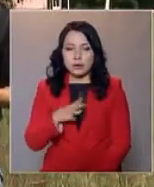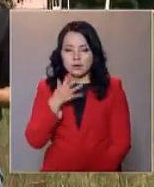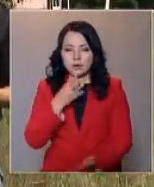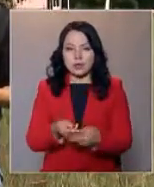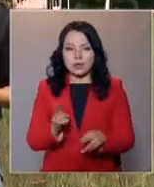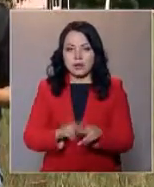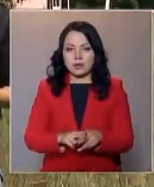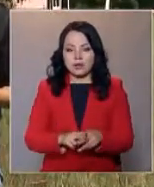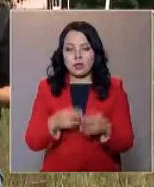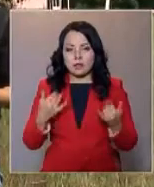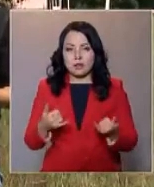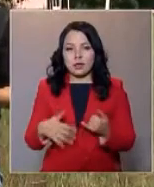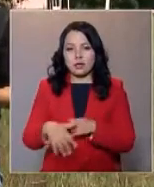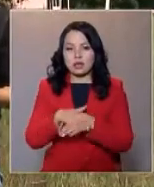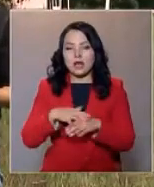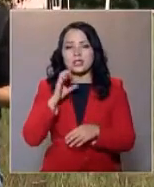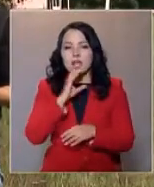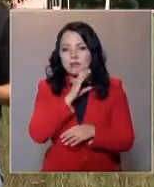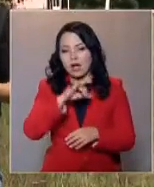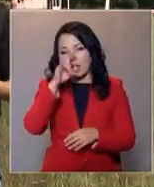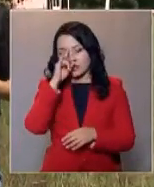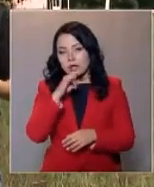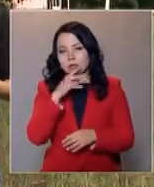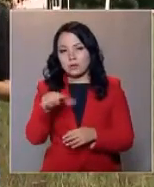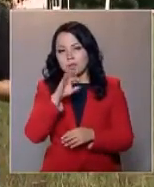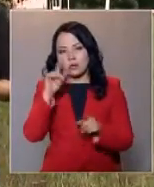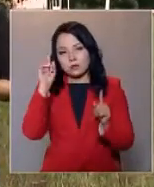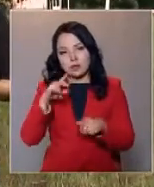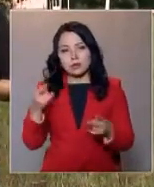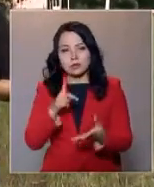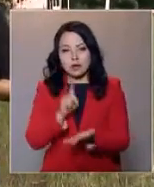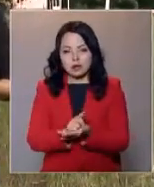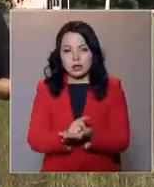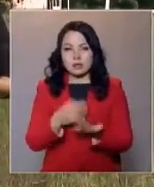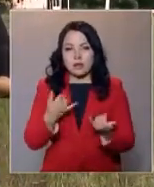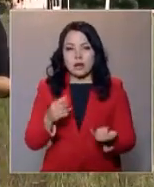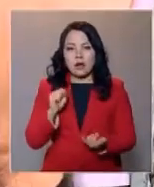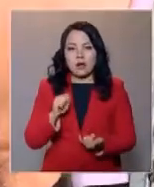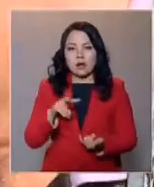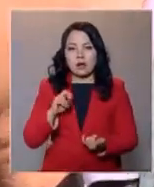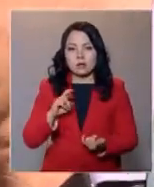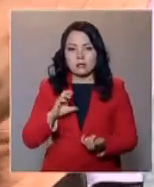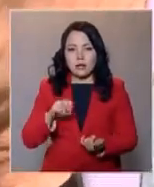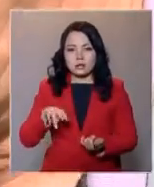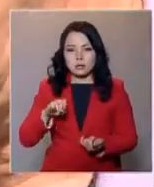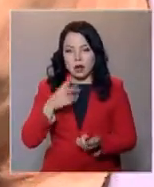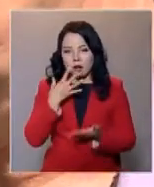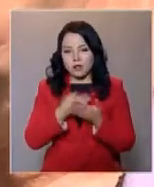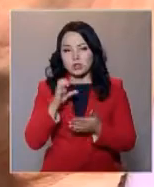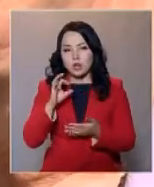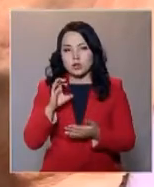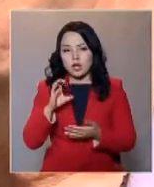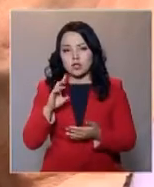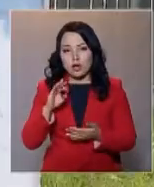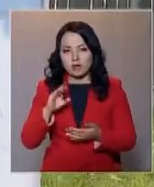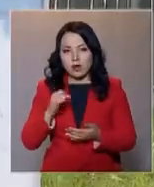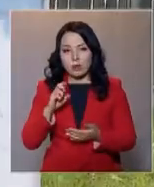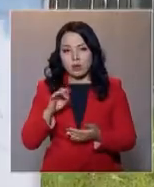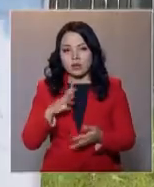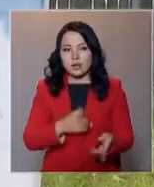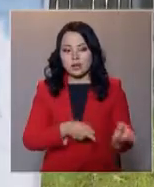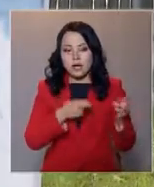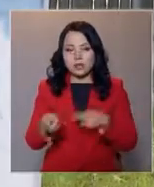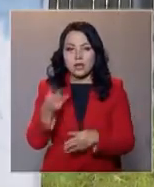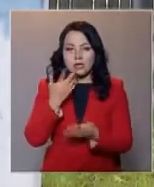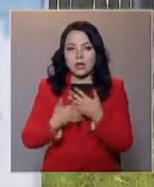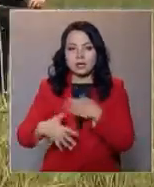Это жемчужина Северного Казахстана, по-моему, должны все знать. Александр Захарченко приехал в Сосновый Бор вдохновляться.